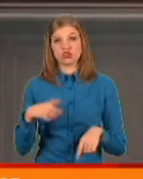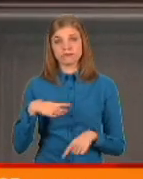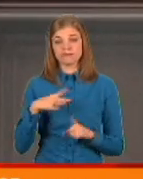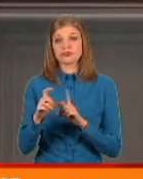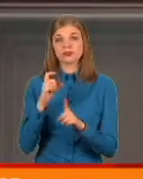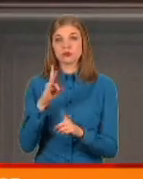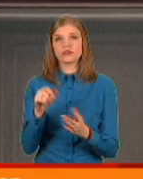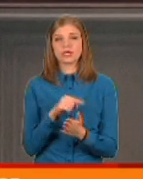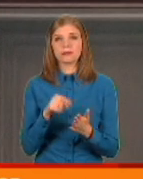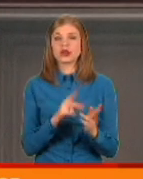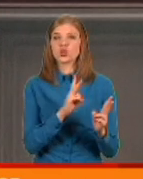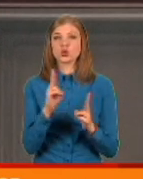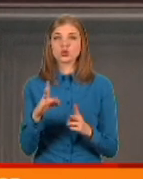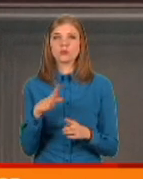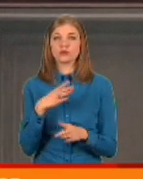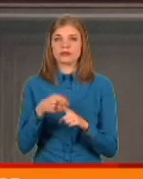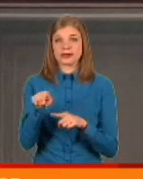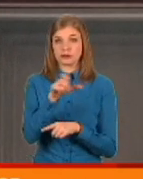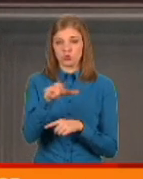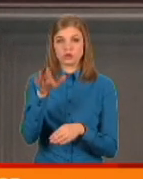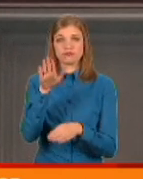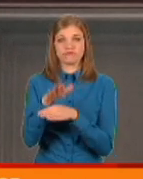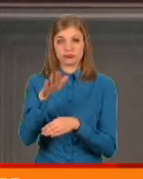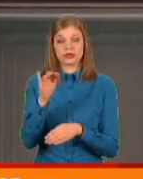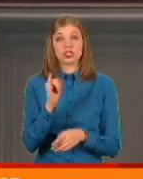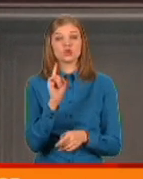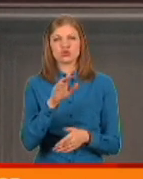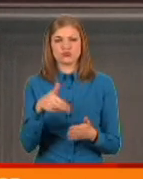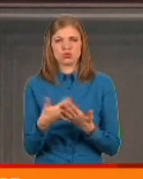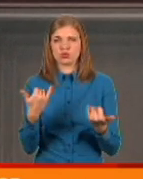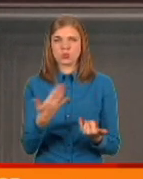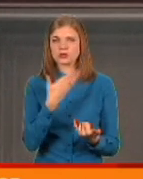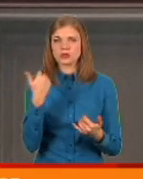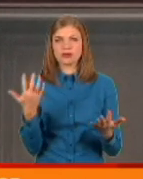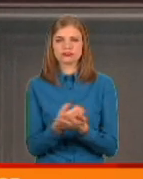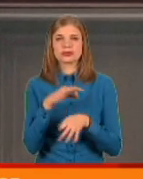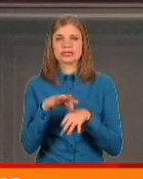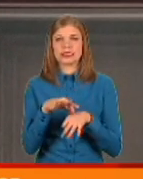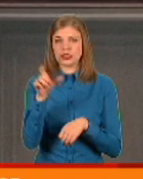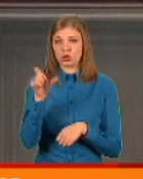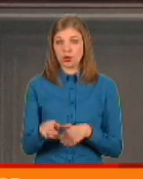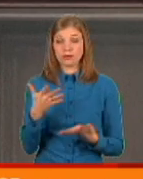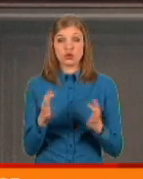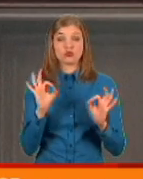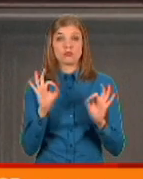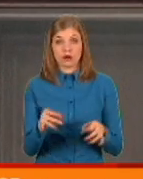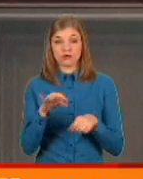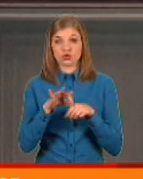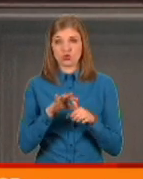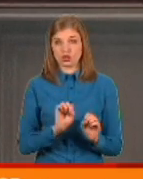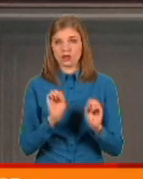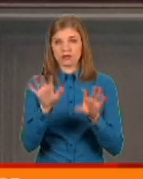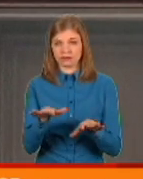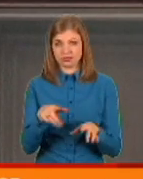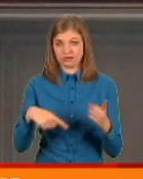чекаємо відповіді на питання, хто віддавав цим людям накази і чому досі не виявлено тіло Хашкаджі. Якщо це правда, що тіло віддали